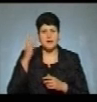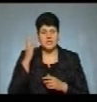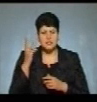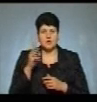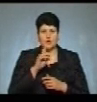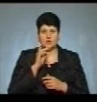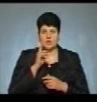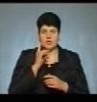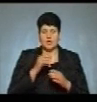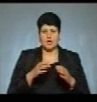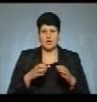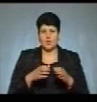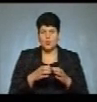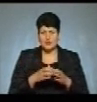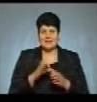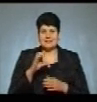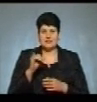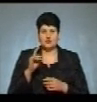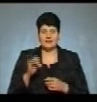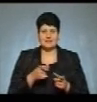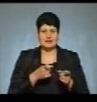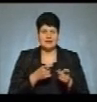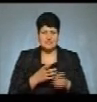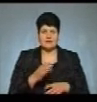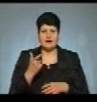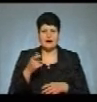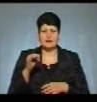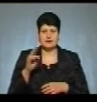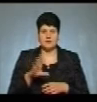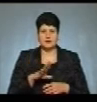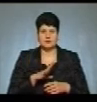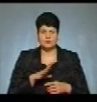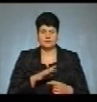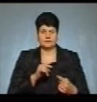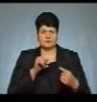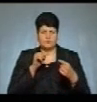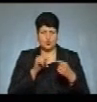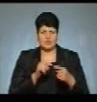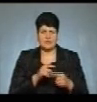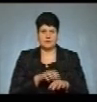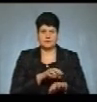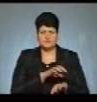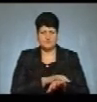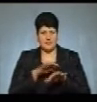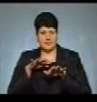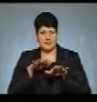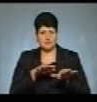Юнаки куреня січових стрільців та рода гайдамаків стали на заваді більшовицькому наступу на